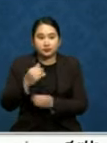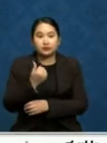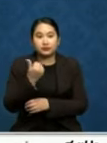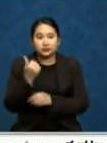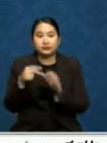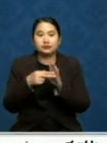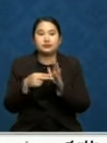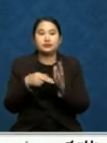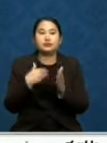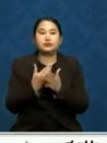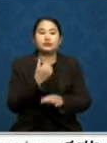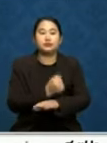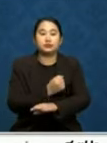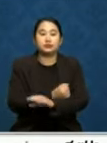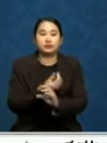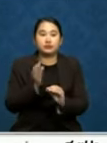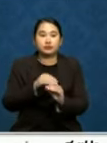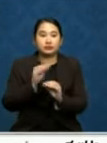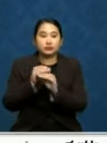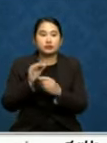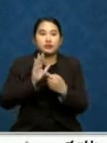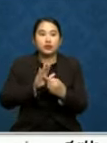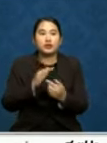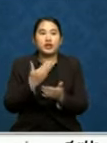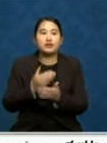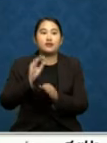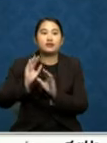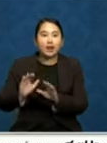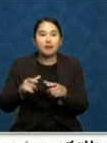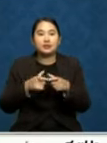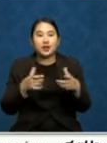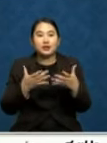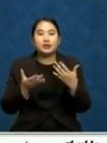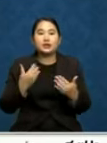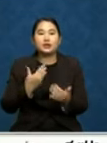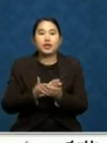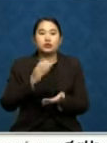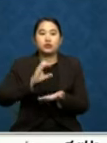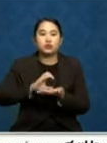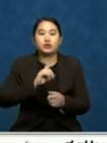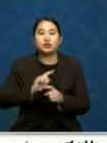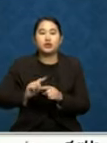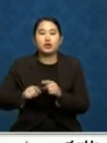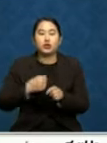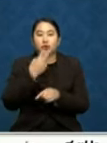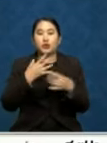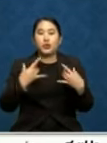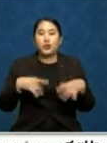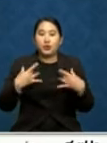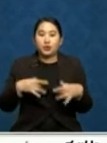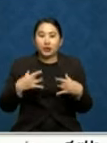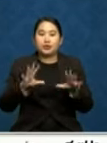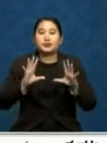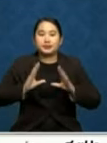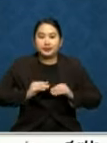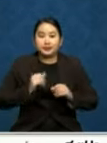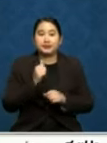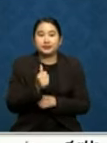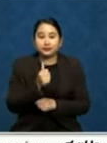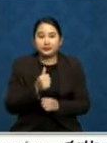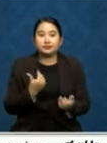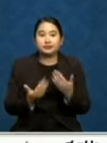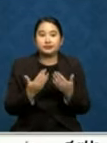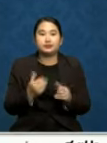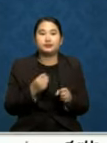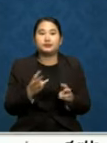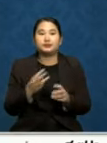ที่มีอัตราผลตอบแทนที่มันมากขึ้นอย่างเช่นฝากประจำพันธบัตรหรือแม้กระทั่งกองทุนที่ความเสี่ยงเรายอมรับได้นะครับหรืออา